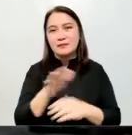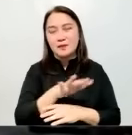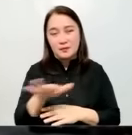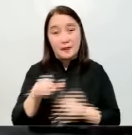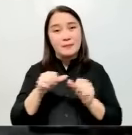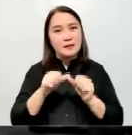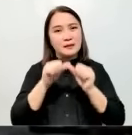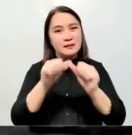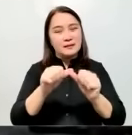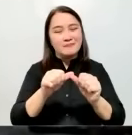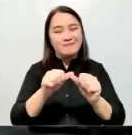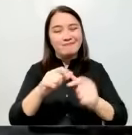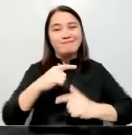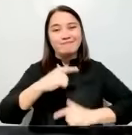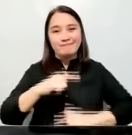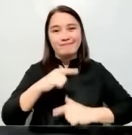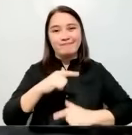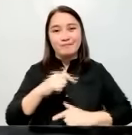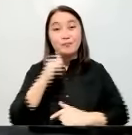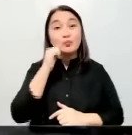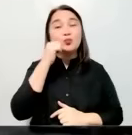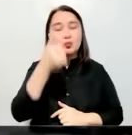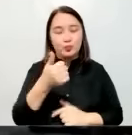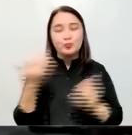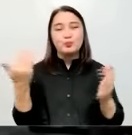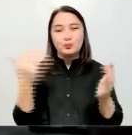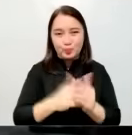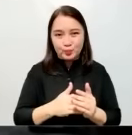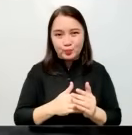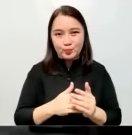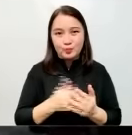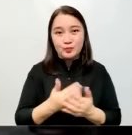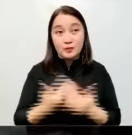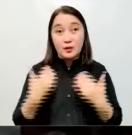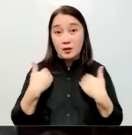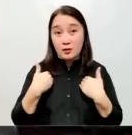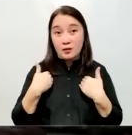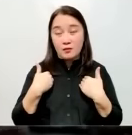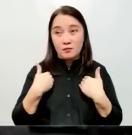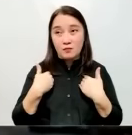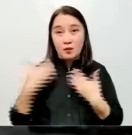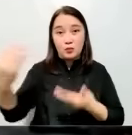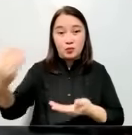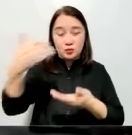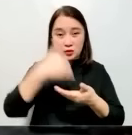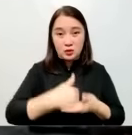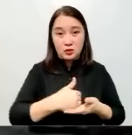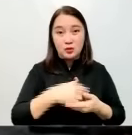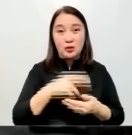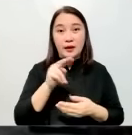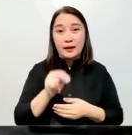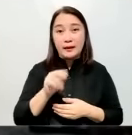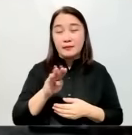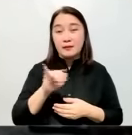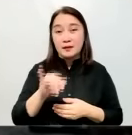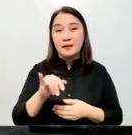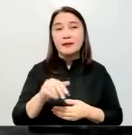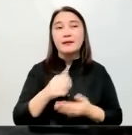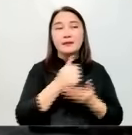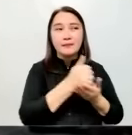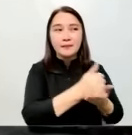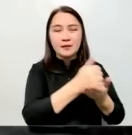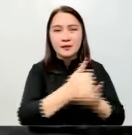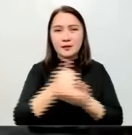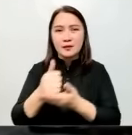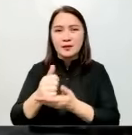darating na araw or bukas no ulit. At the same time, may mga dumating na rin tauhan ng NBI dito sa lugar para tumulong sa pag-identify ng mga nakukuhang